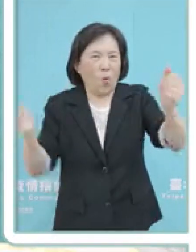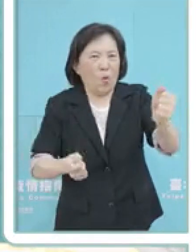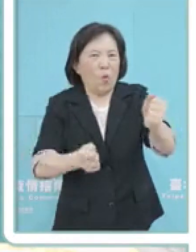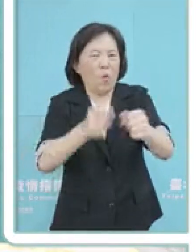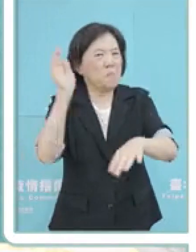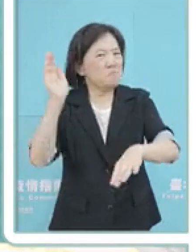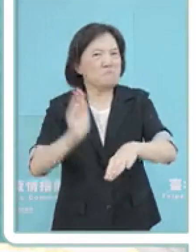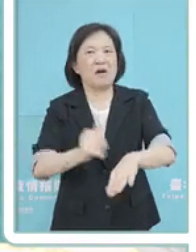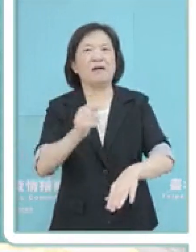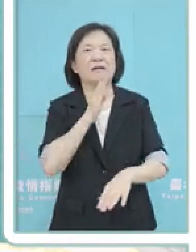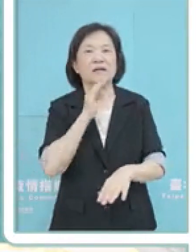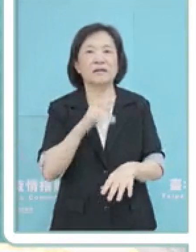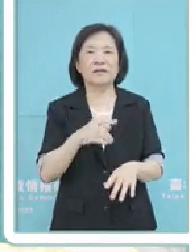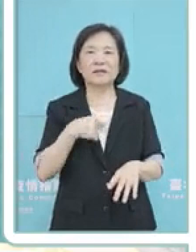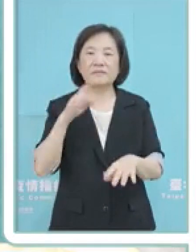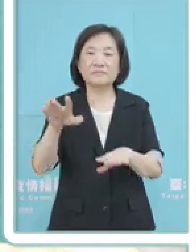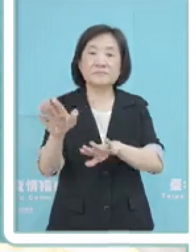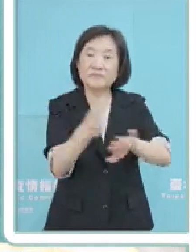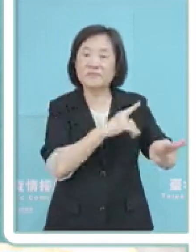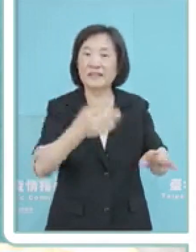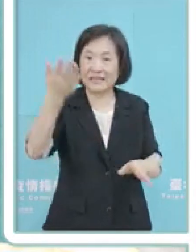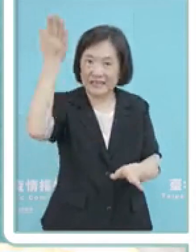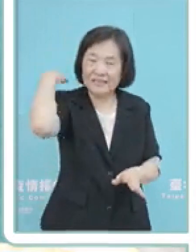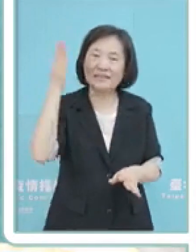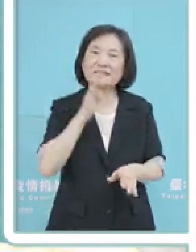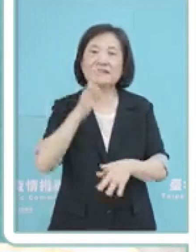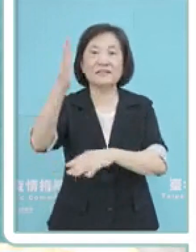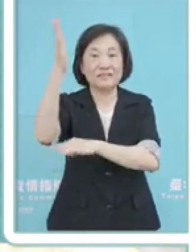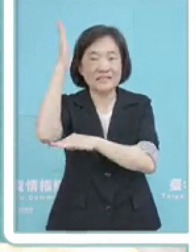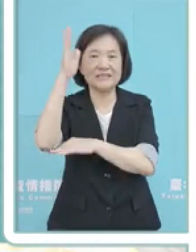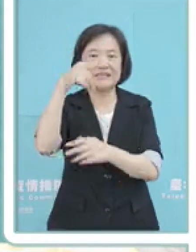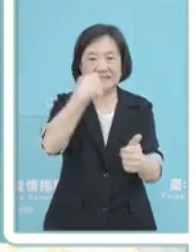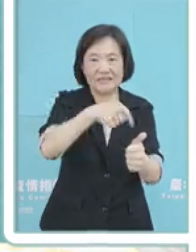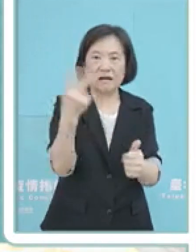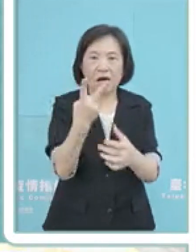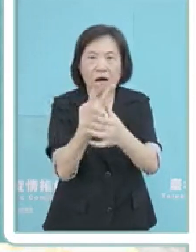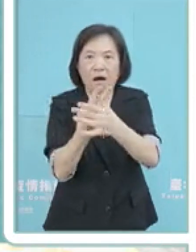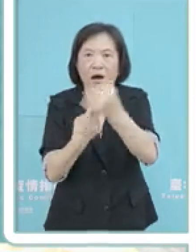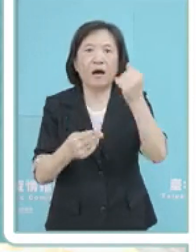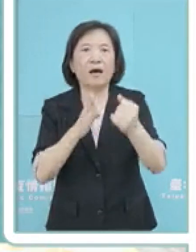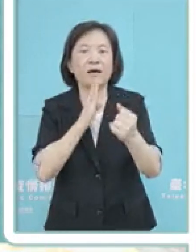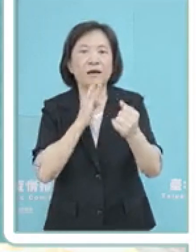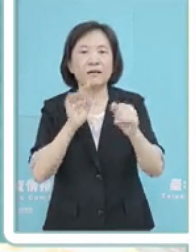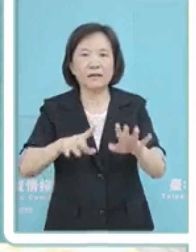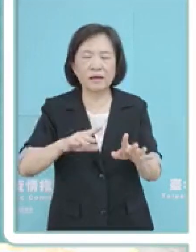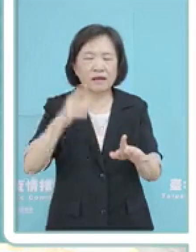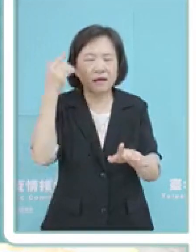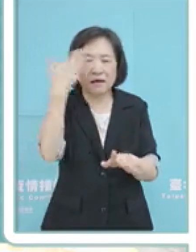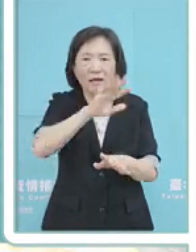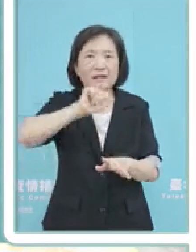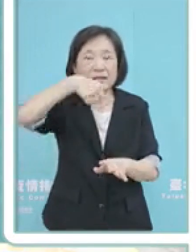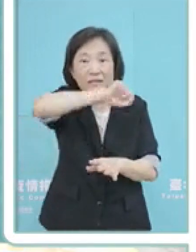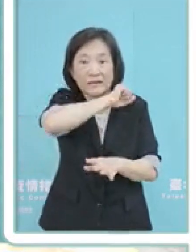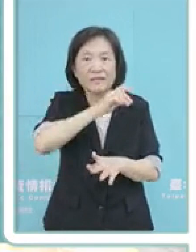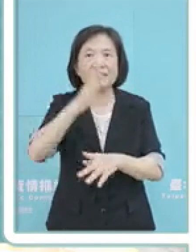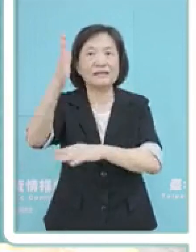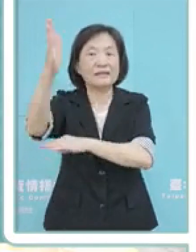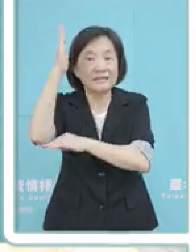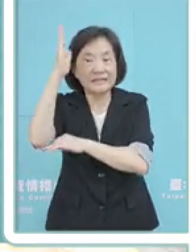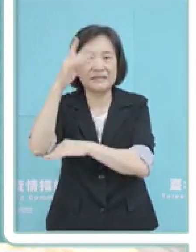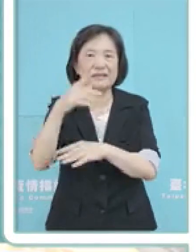以哦，过去有那个叫政教合一，你知道，成何几时？你知道，台湾社会是政媒合一，